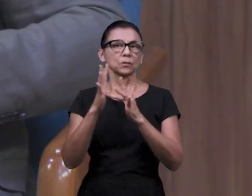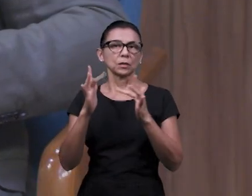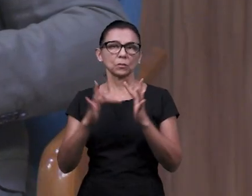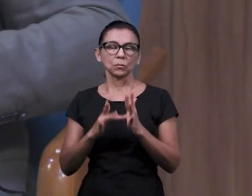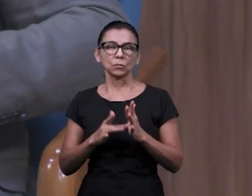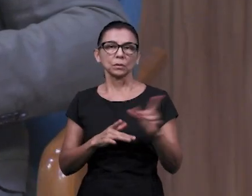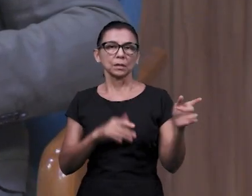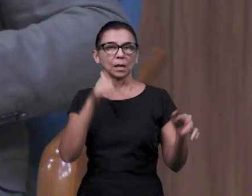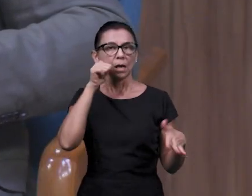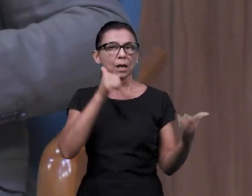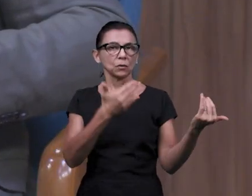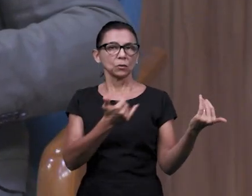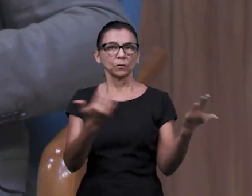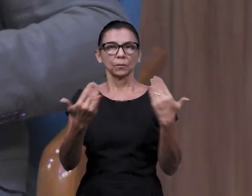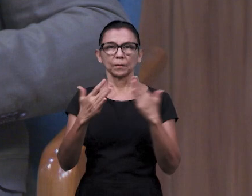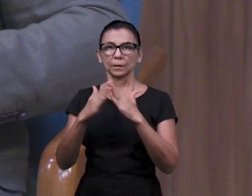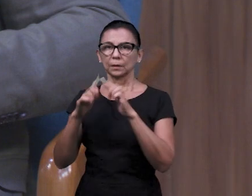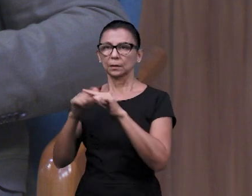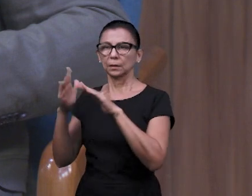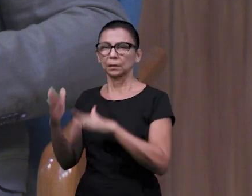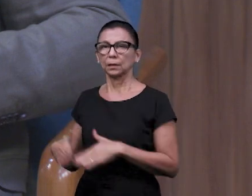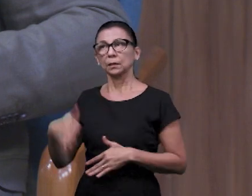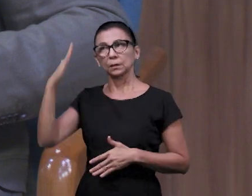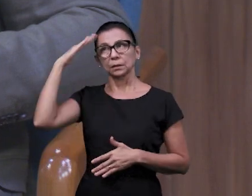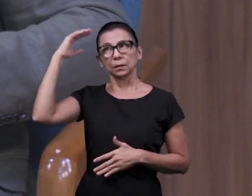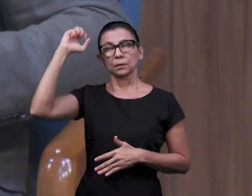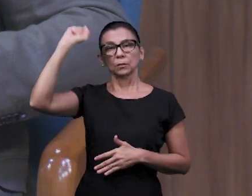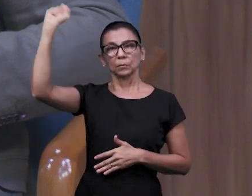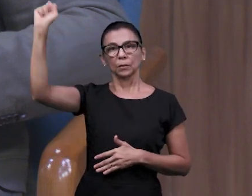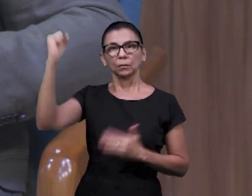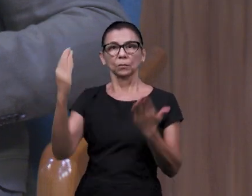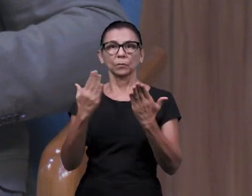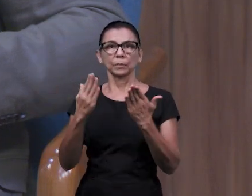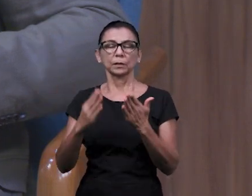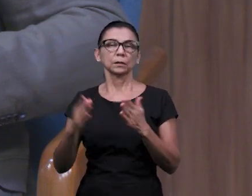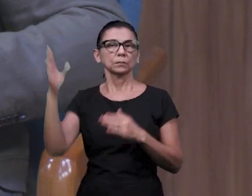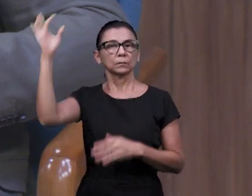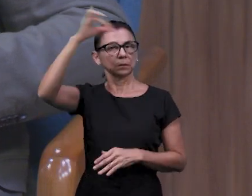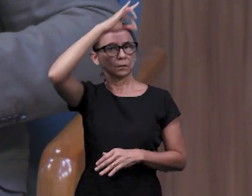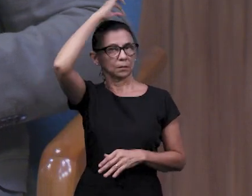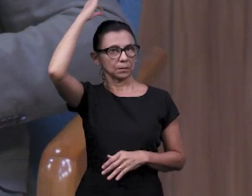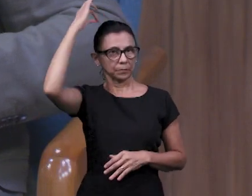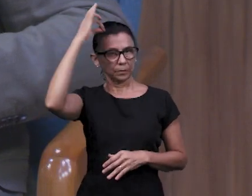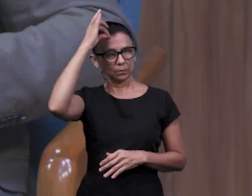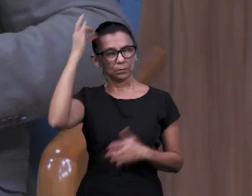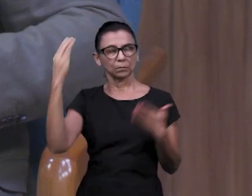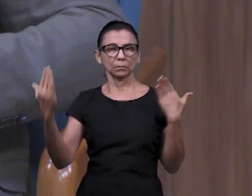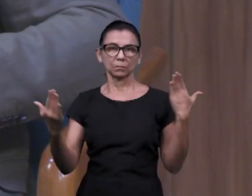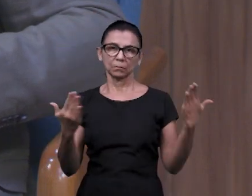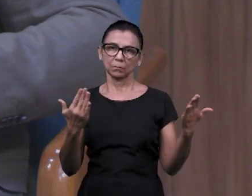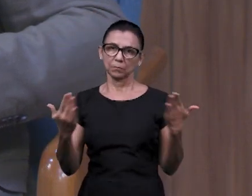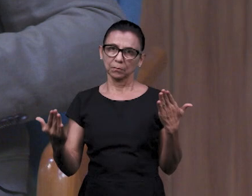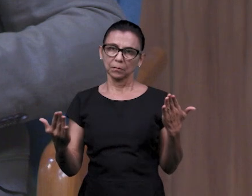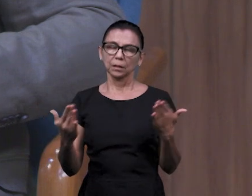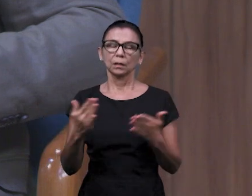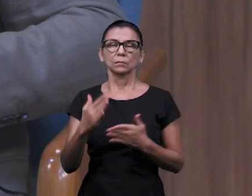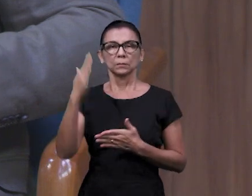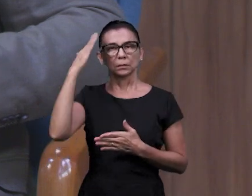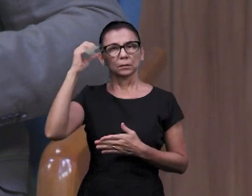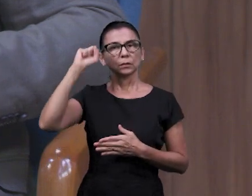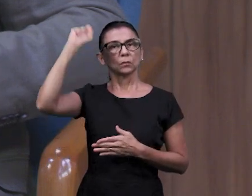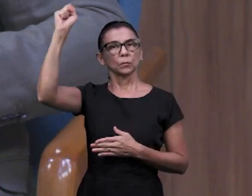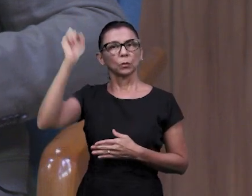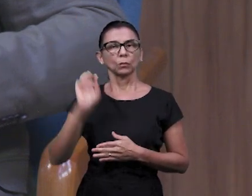Abza comme un type de l'Église, Salomon comme le type du Saint-Esprit, le royaume de David, et